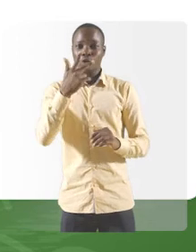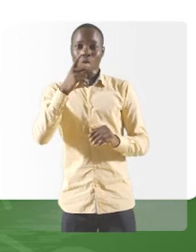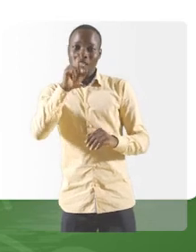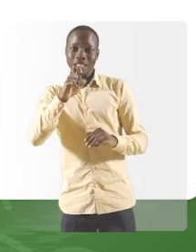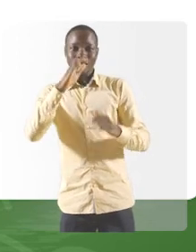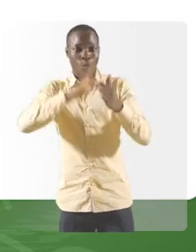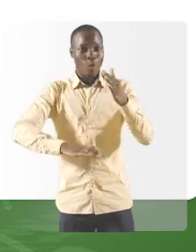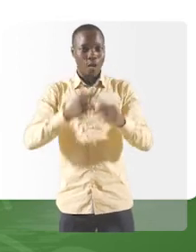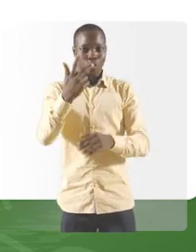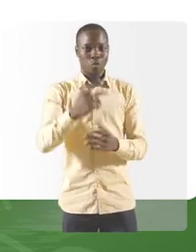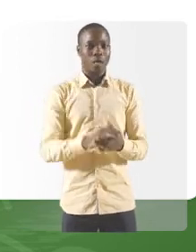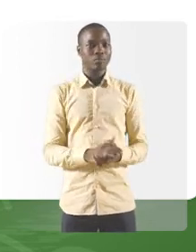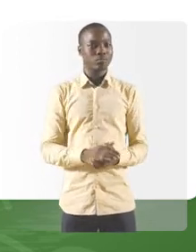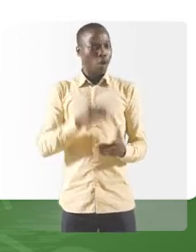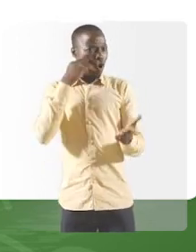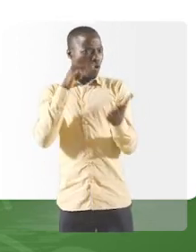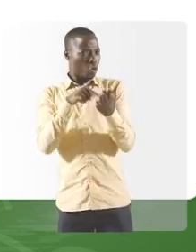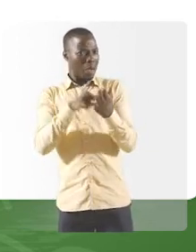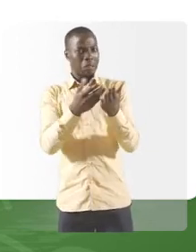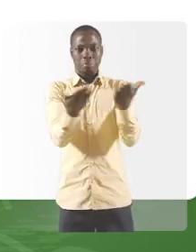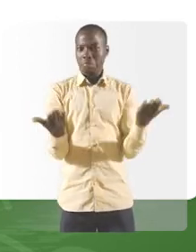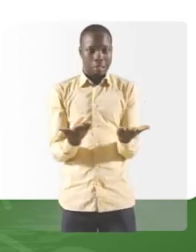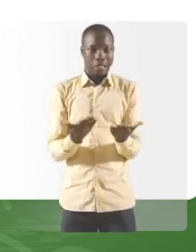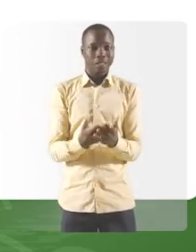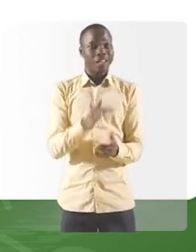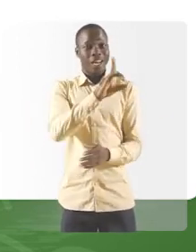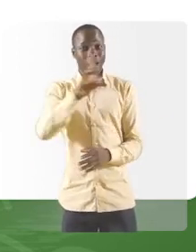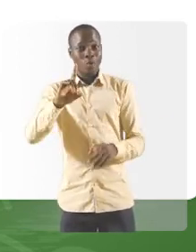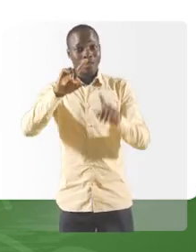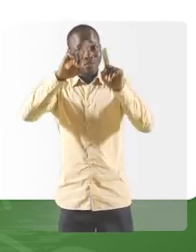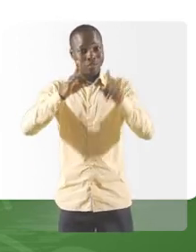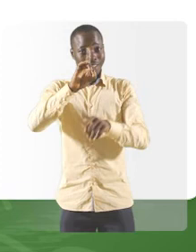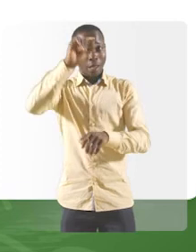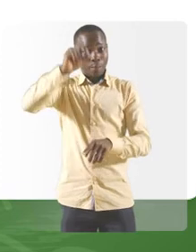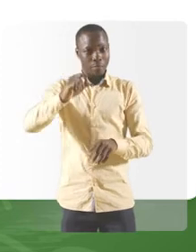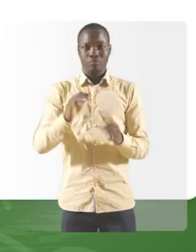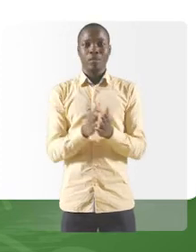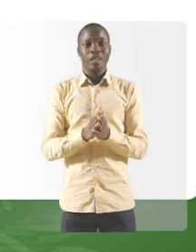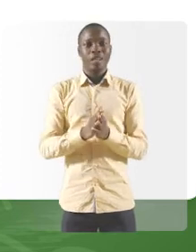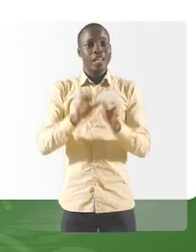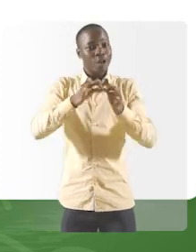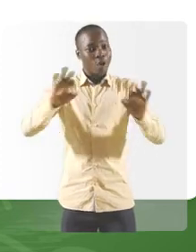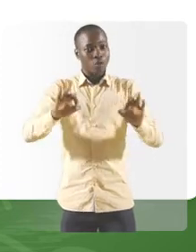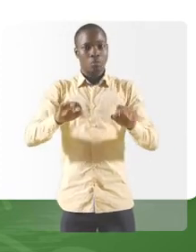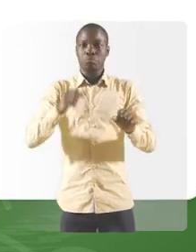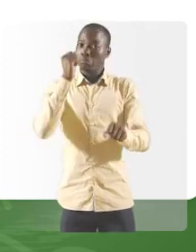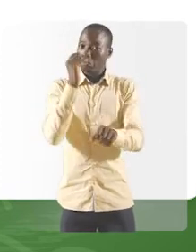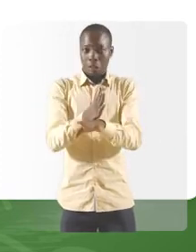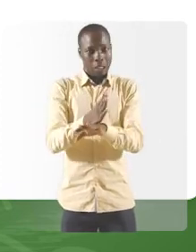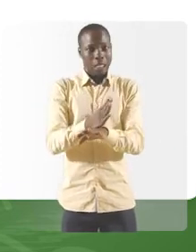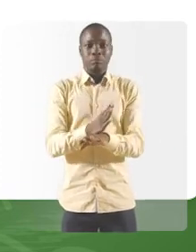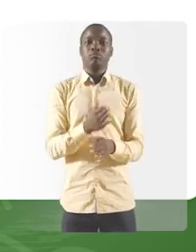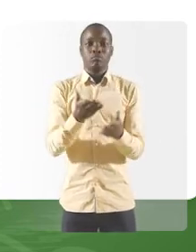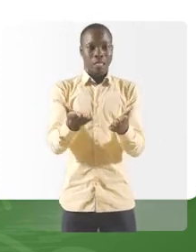3. On remarque que ici, la droite D', son équation est déjà sous la forme